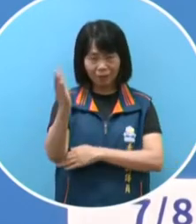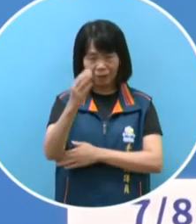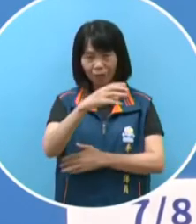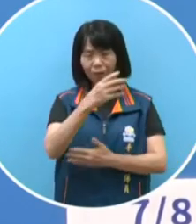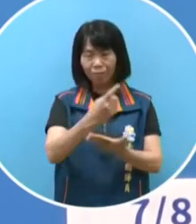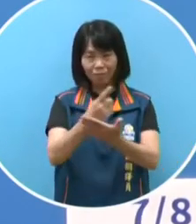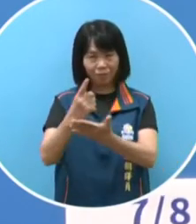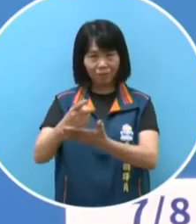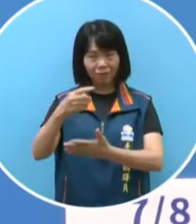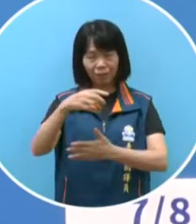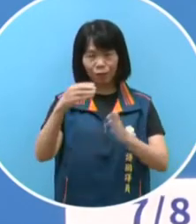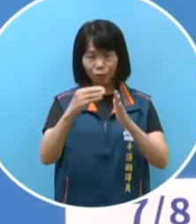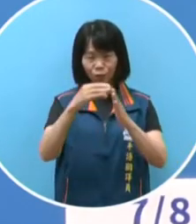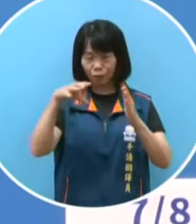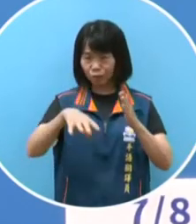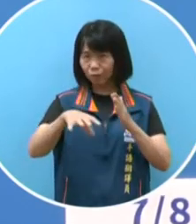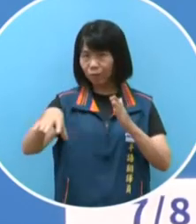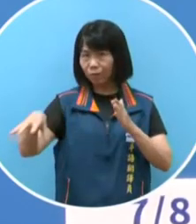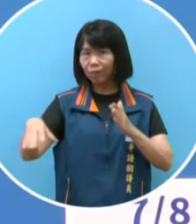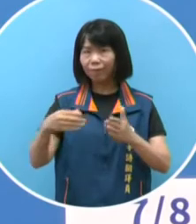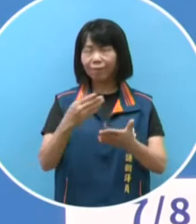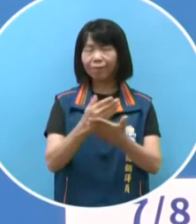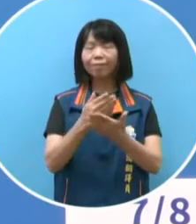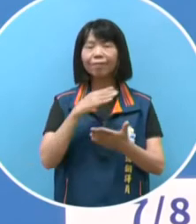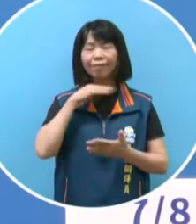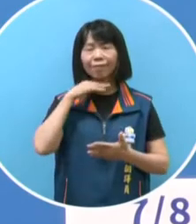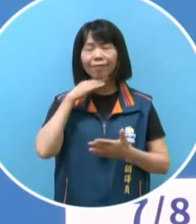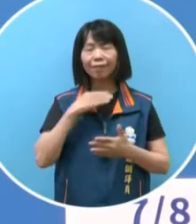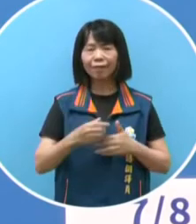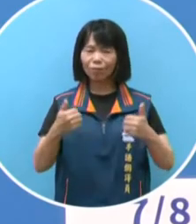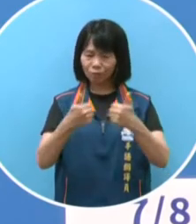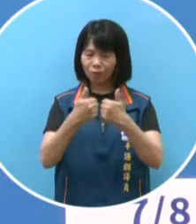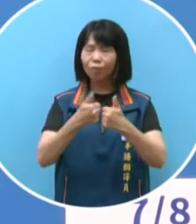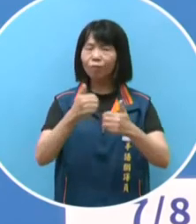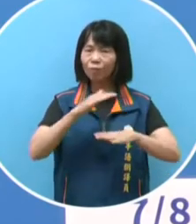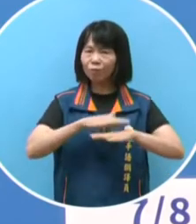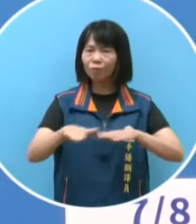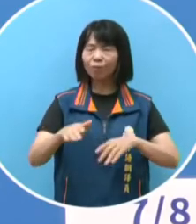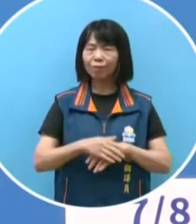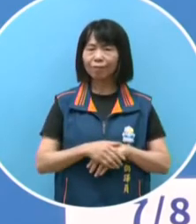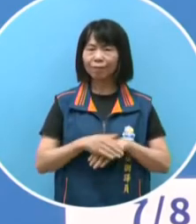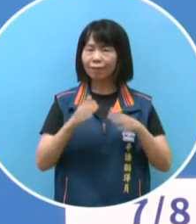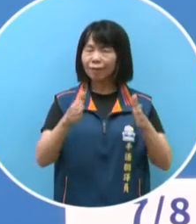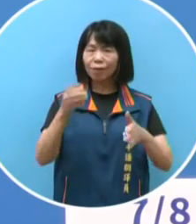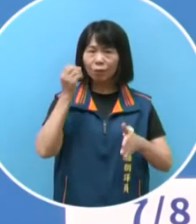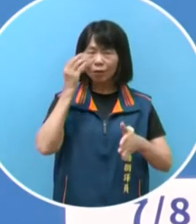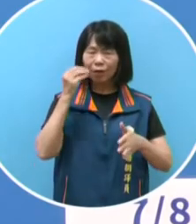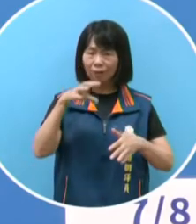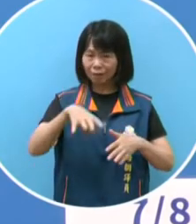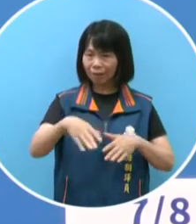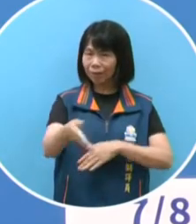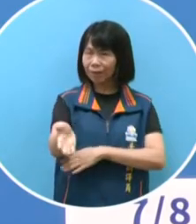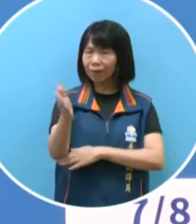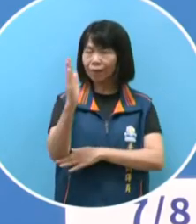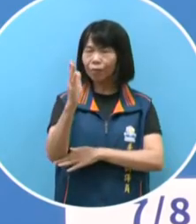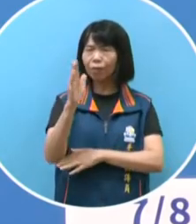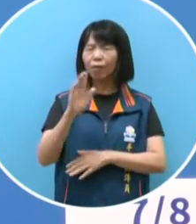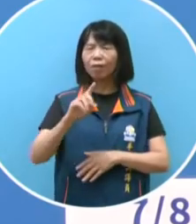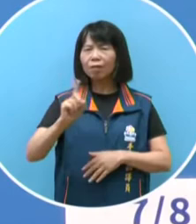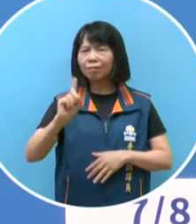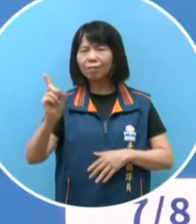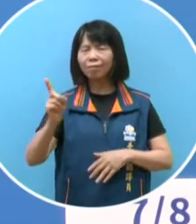处，我们待会也会来做一个详尽的开会，对于花莲地方政府我们有哪一